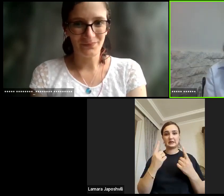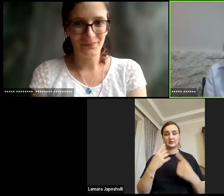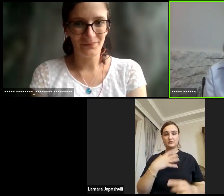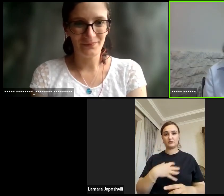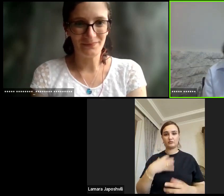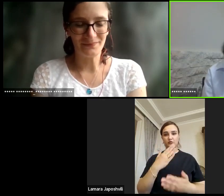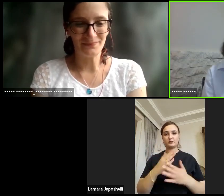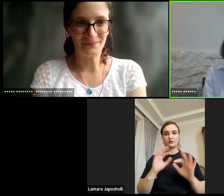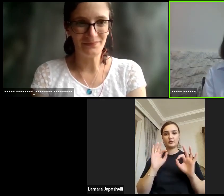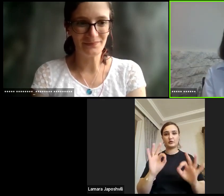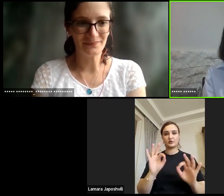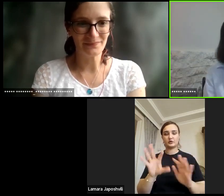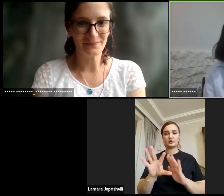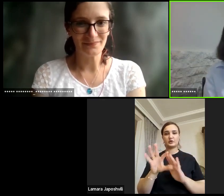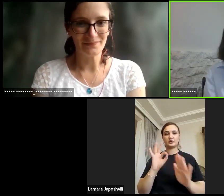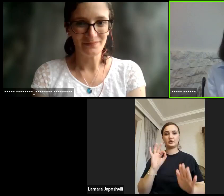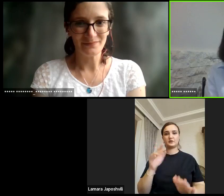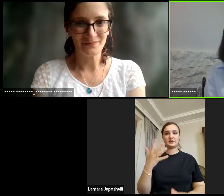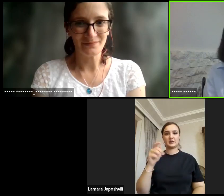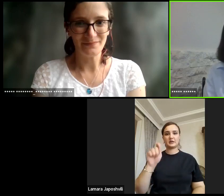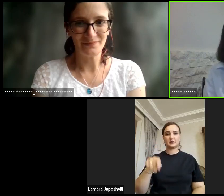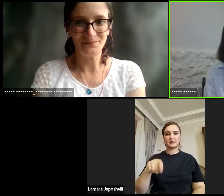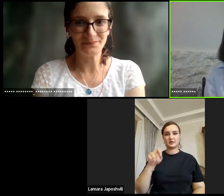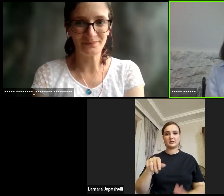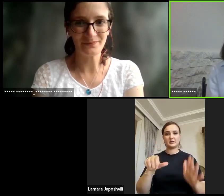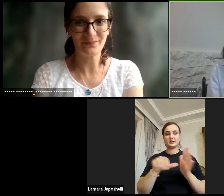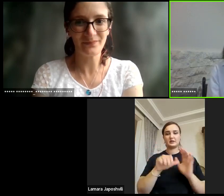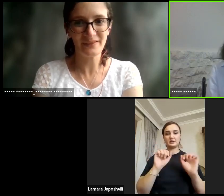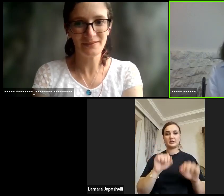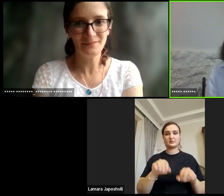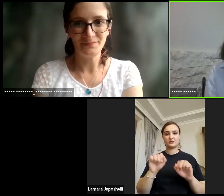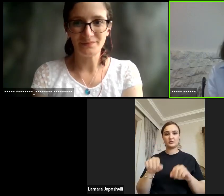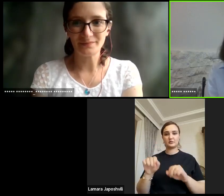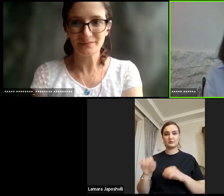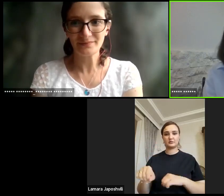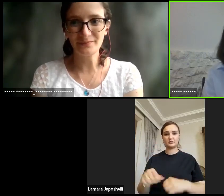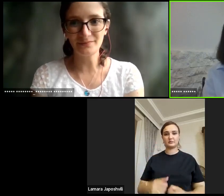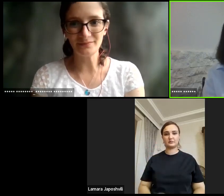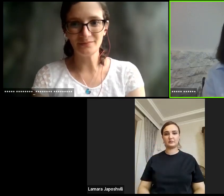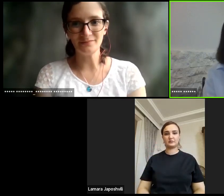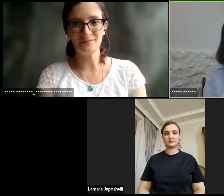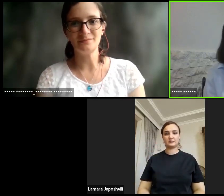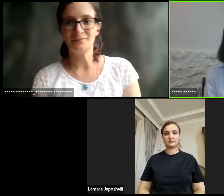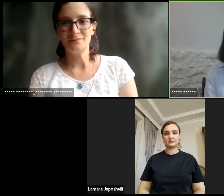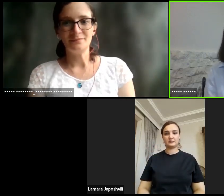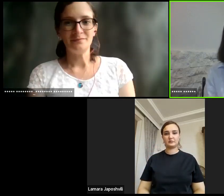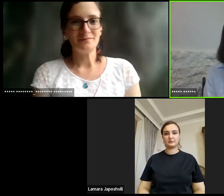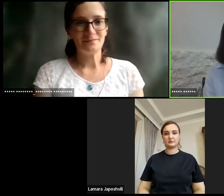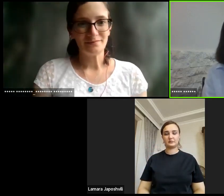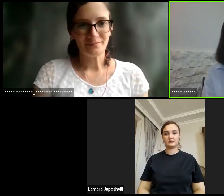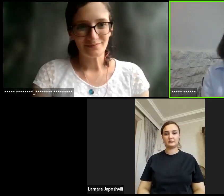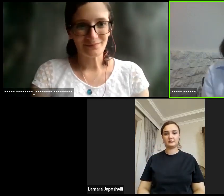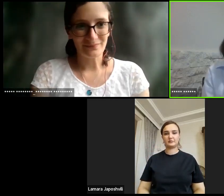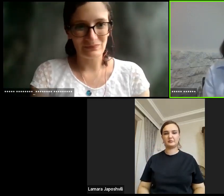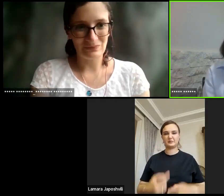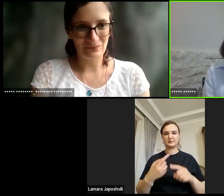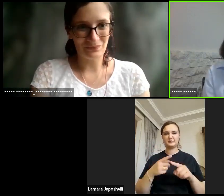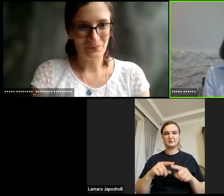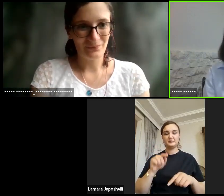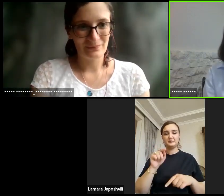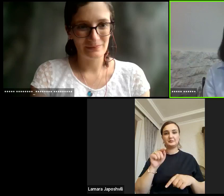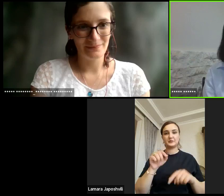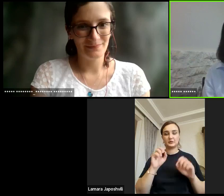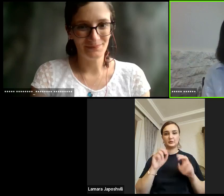სწორად შერჩევას ხელჯოხის, ზოგადად დამხმარე საშუალებების ზომის სწორად დარეგულირებას და უსაფრთხოების